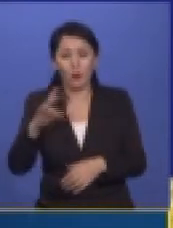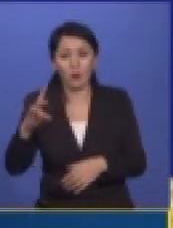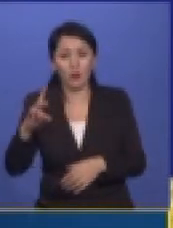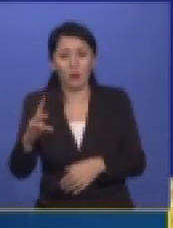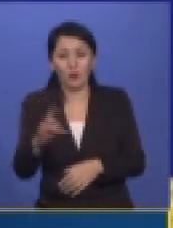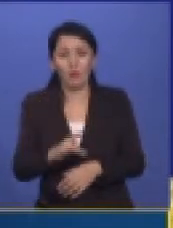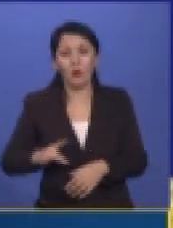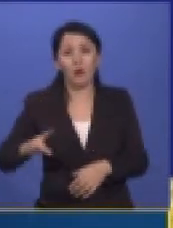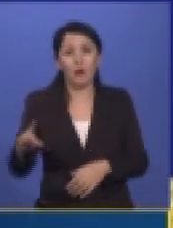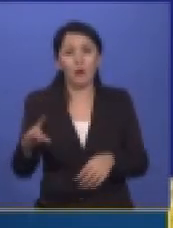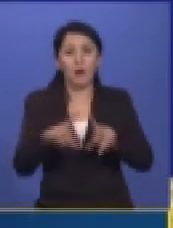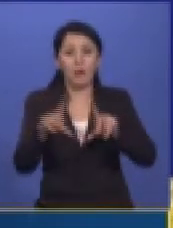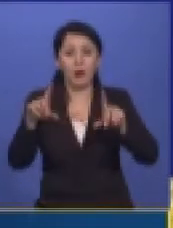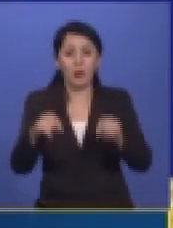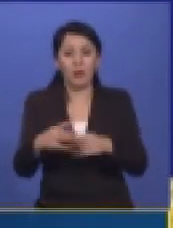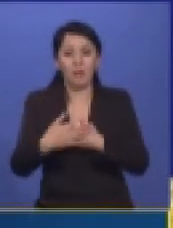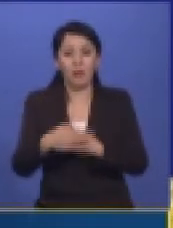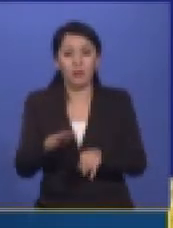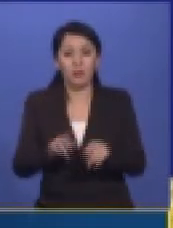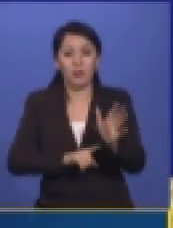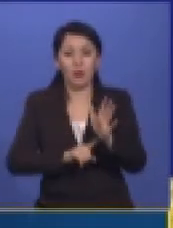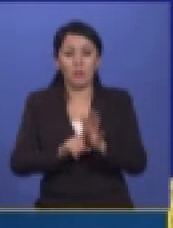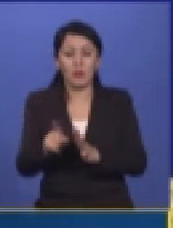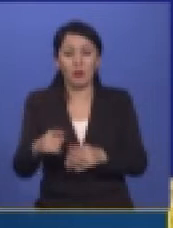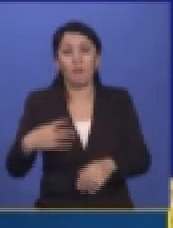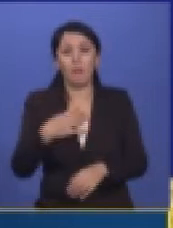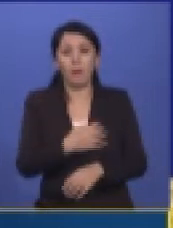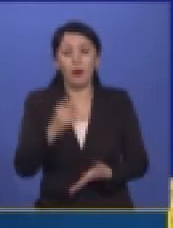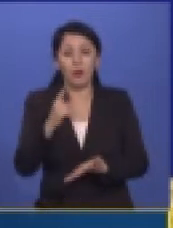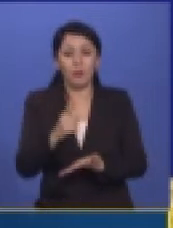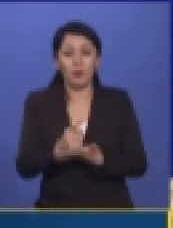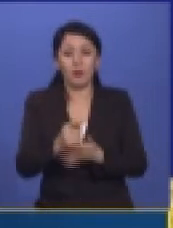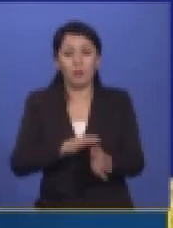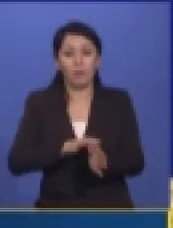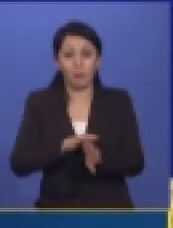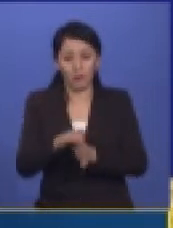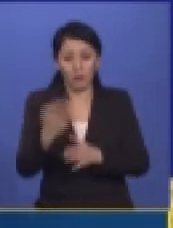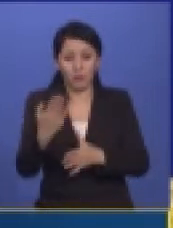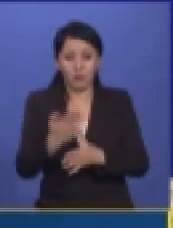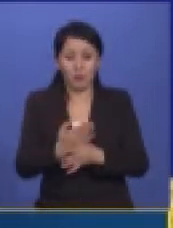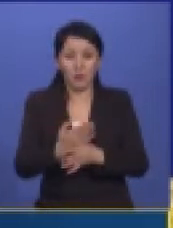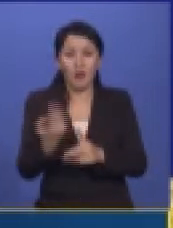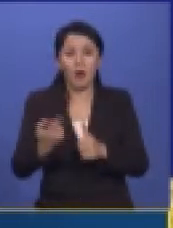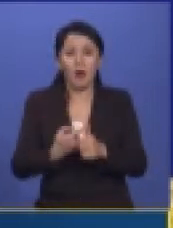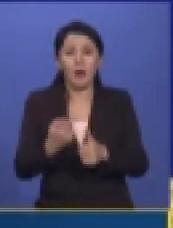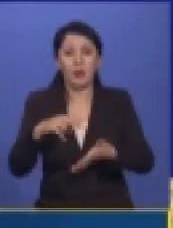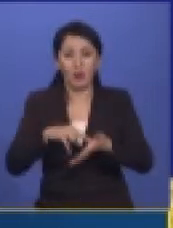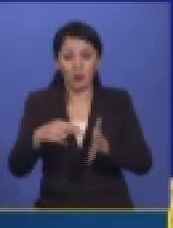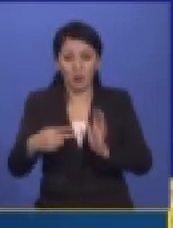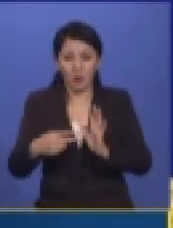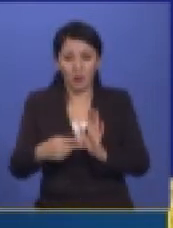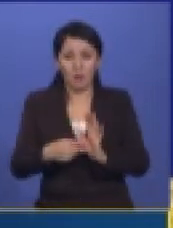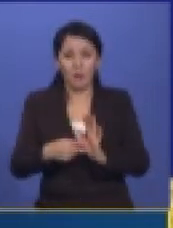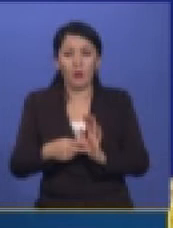ұйымының аймақтық орталығын құру туралы біздің бастамамыз осы маңызды міндетті жүзеге асыруға септігін тигізеді. Аталған жоспардың іске